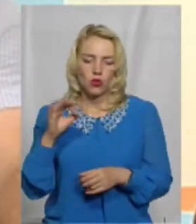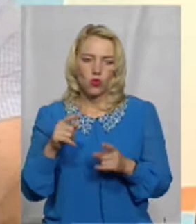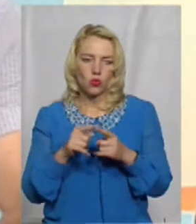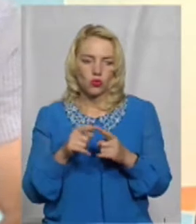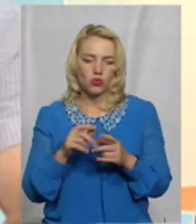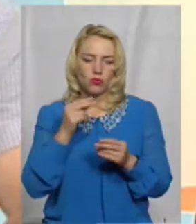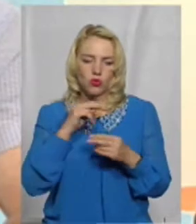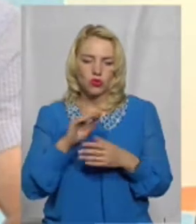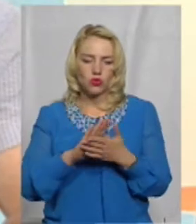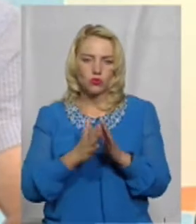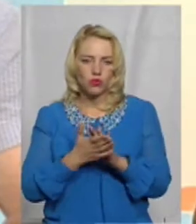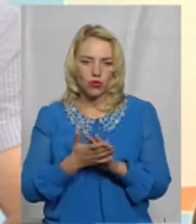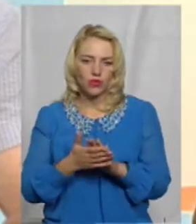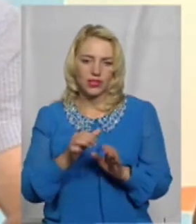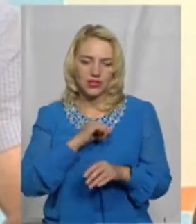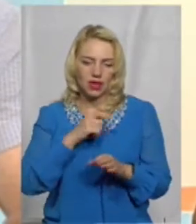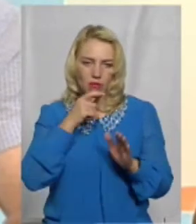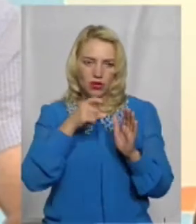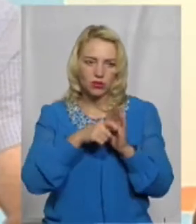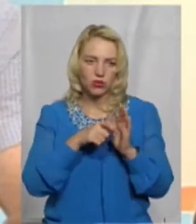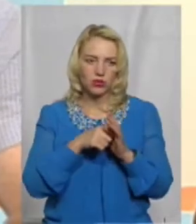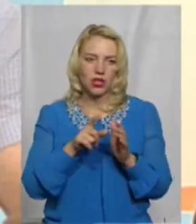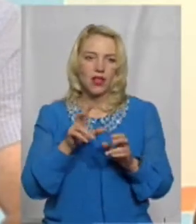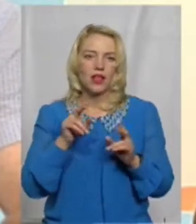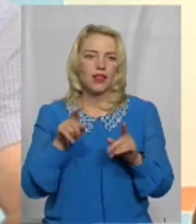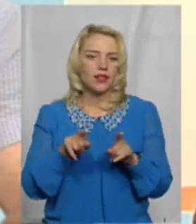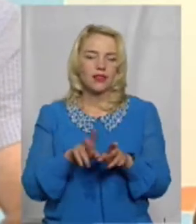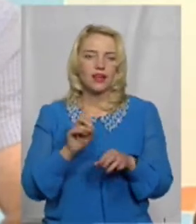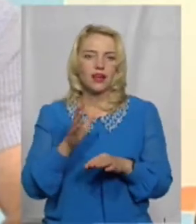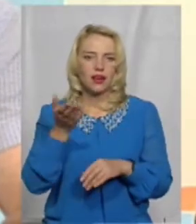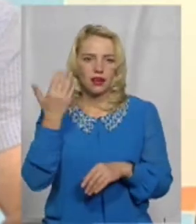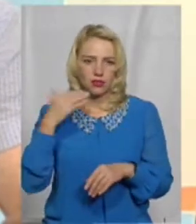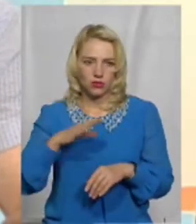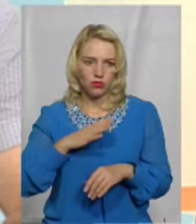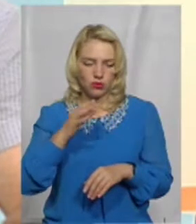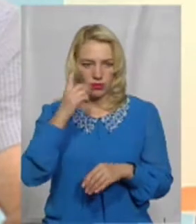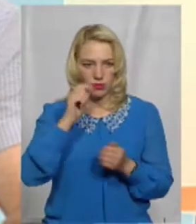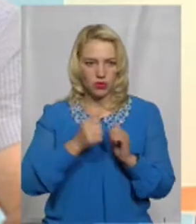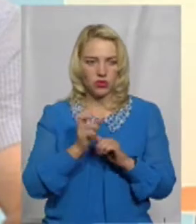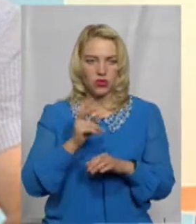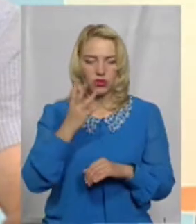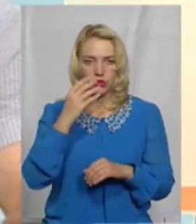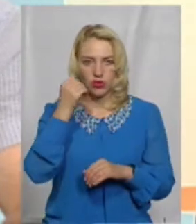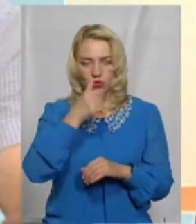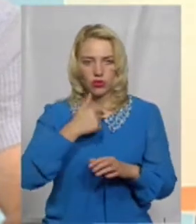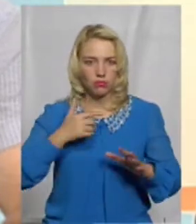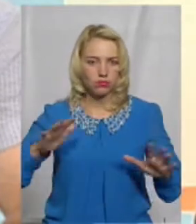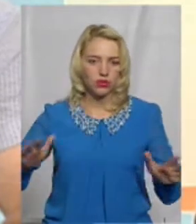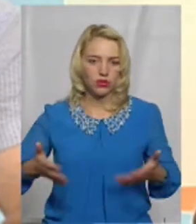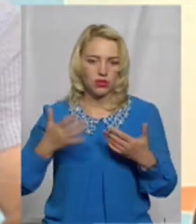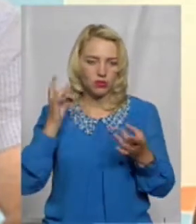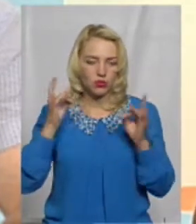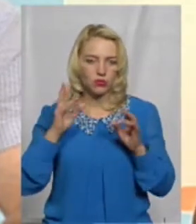утримання, сам раціон, не то, що було раніше. Всі пам'ятають, як я 4 роки тому назад підняв шум, і